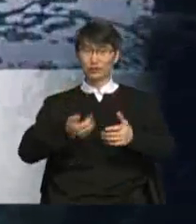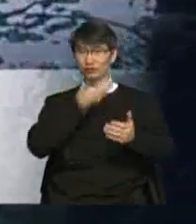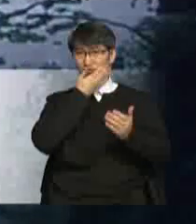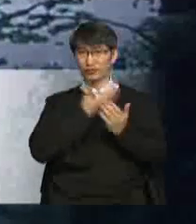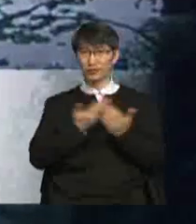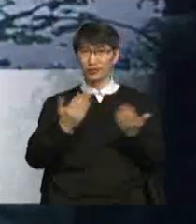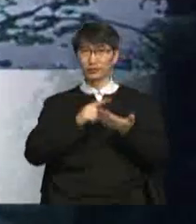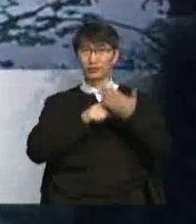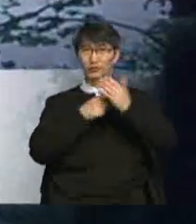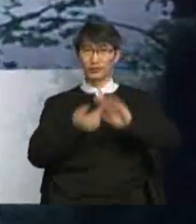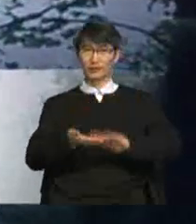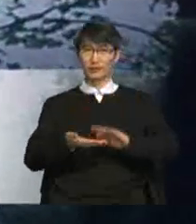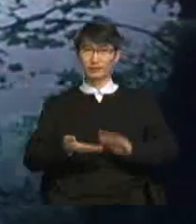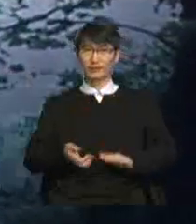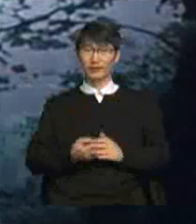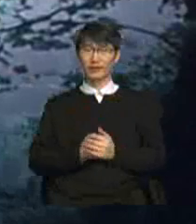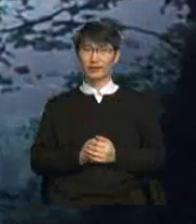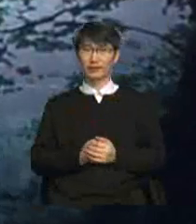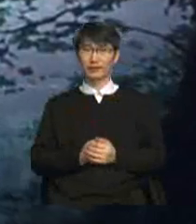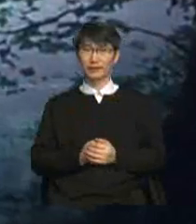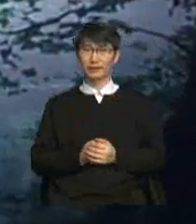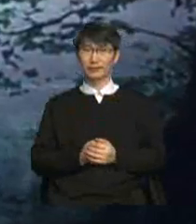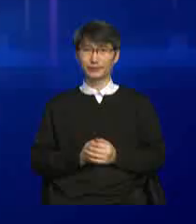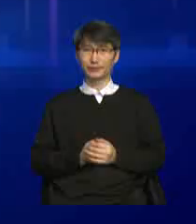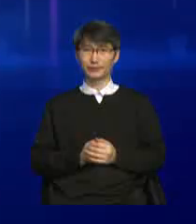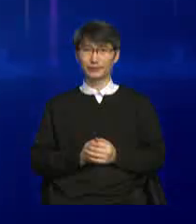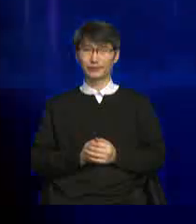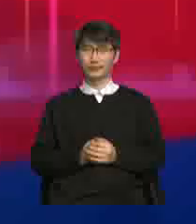대한 계획도 밝혔습니다. 이재용 기자입니다.